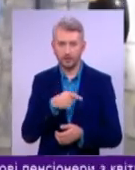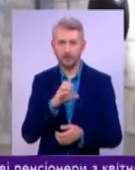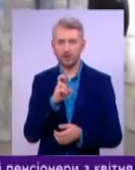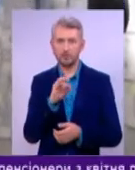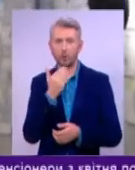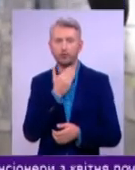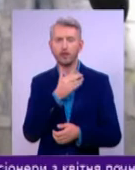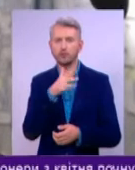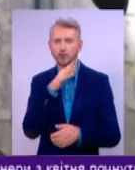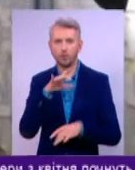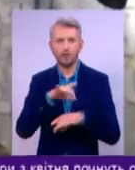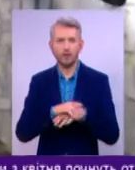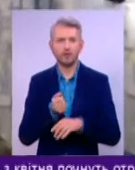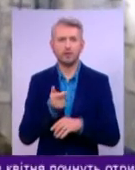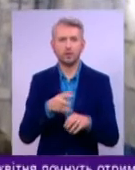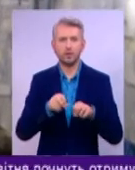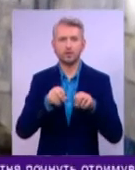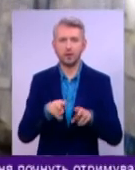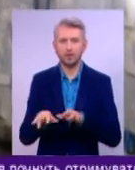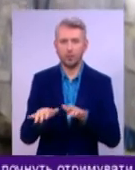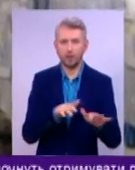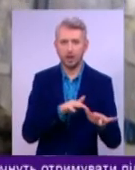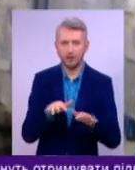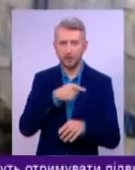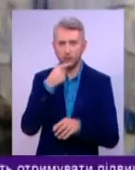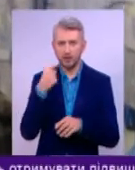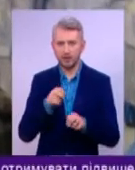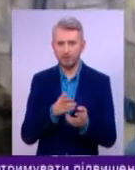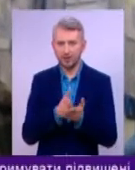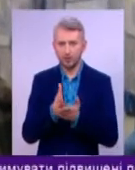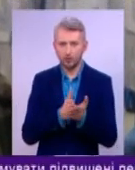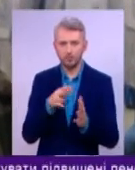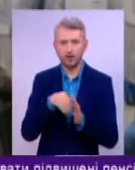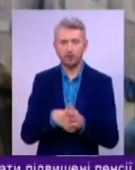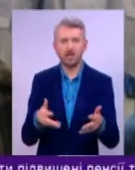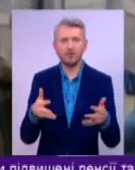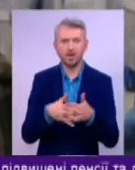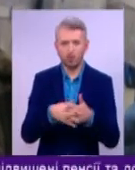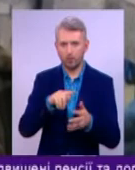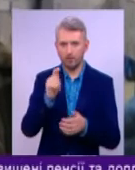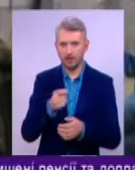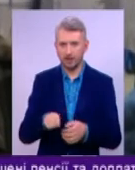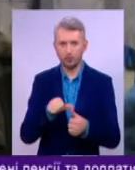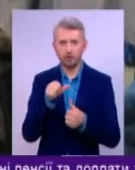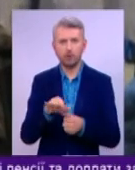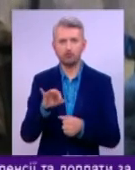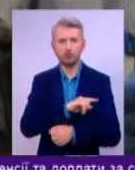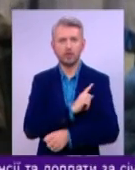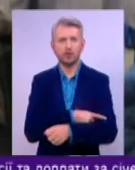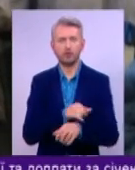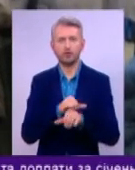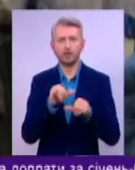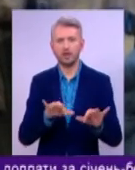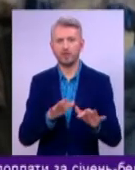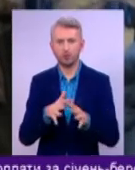СБУ останнім часом викрило низку спецоперацій російських спецслужб у рамках гібридної війни. Зокрема, щодо різкого зростання